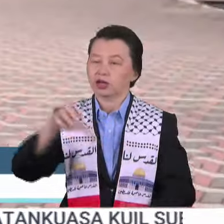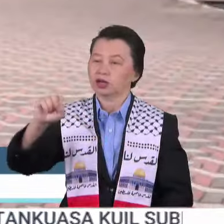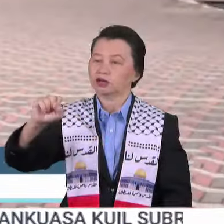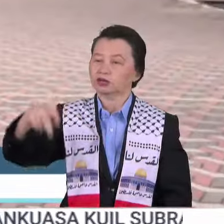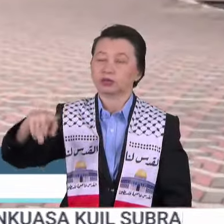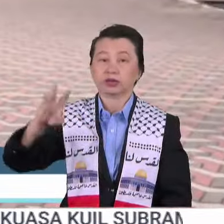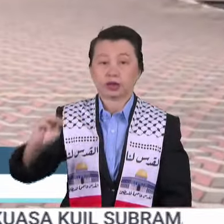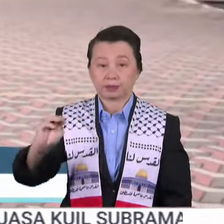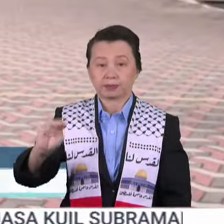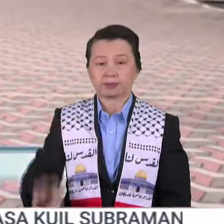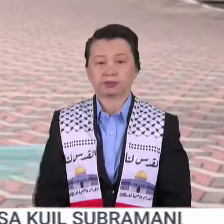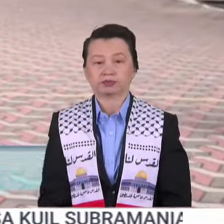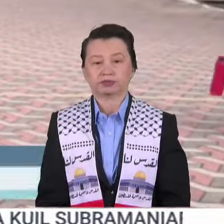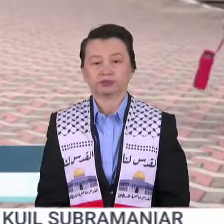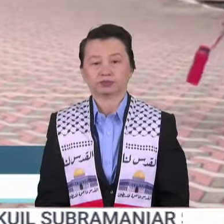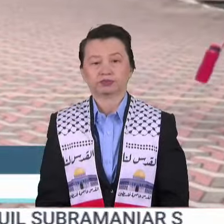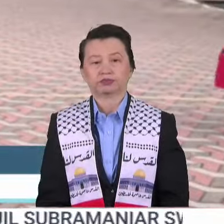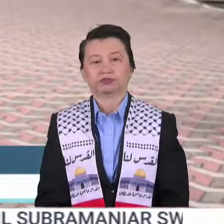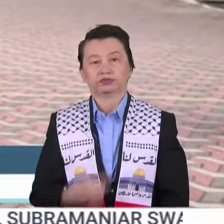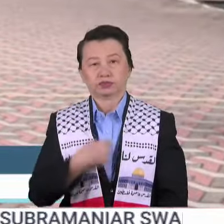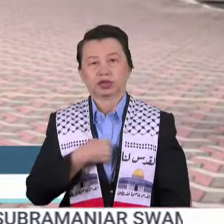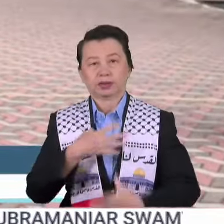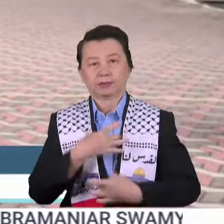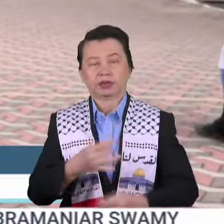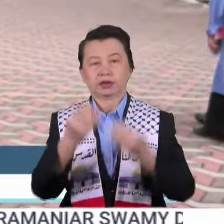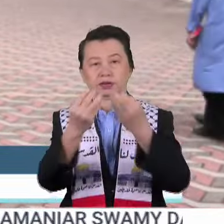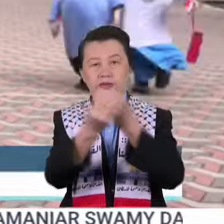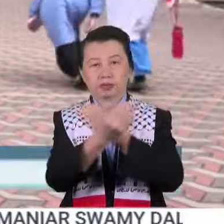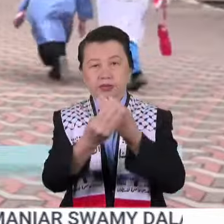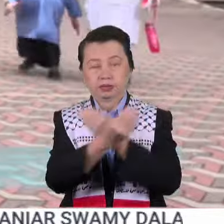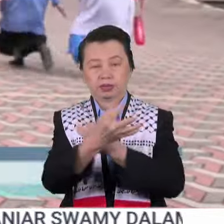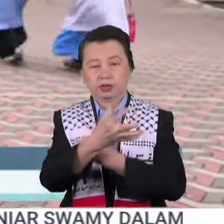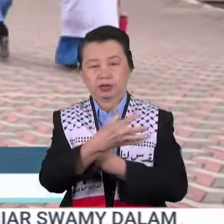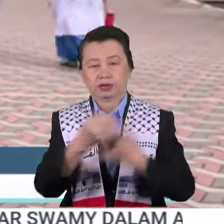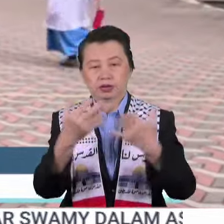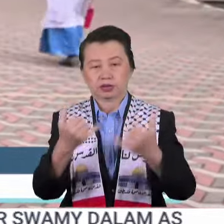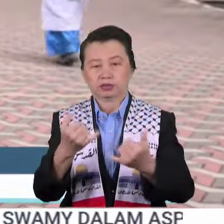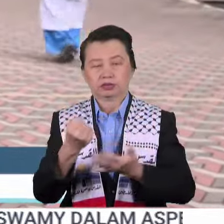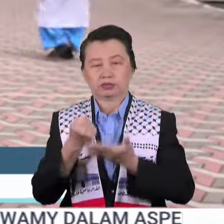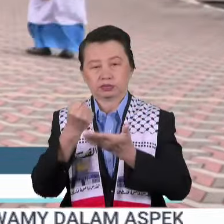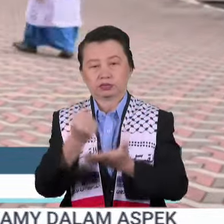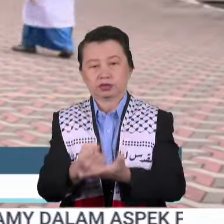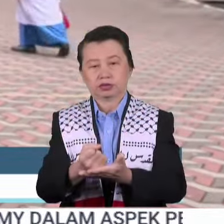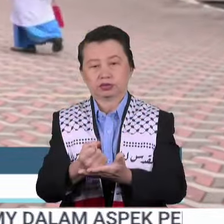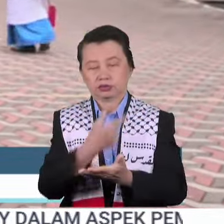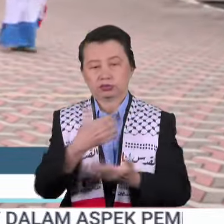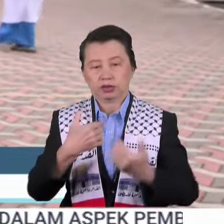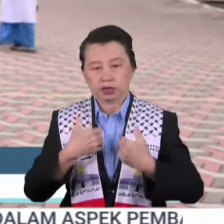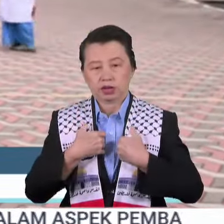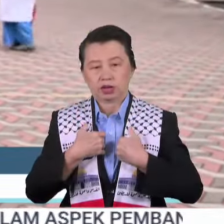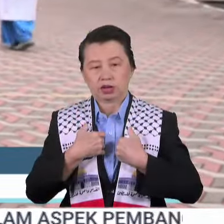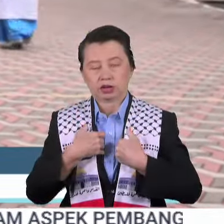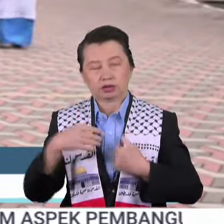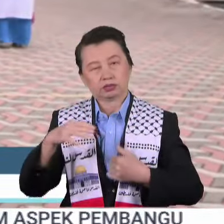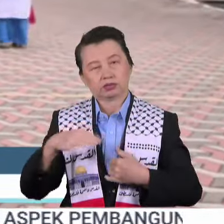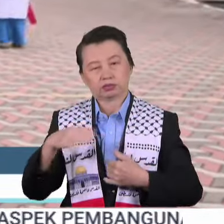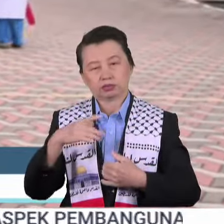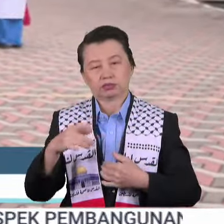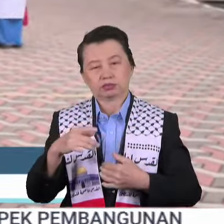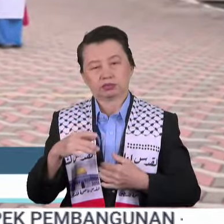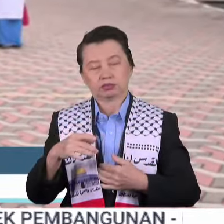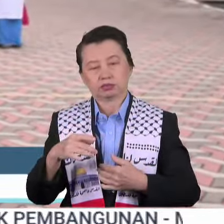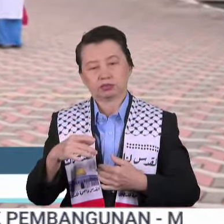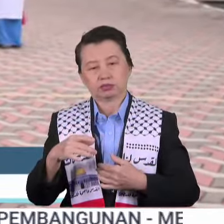ini. Mata pelajaran yang saya minat ialah matematik dan kit ini dapat membantu sebab ada jangka lukis untuk kita